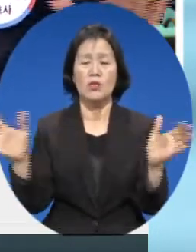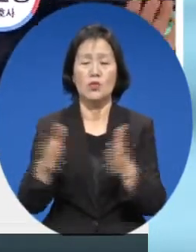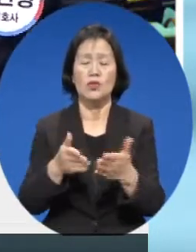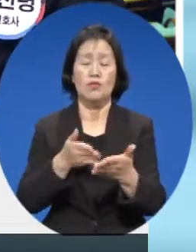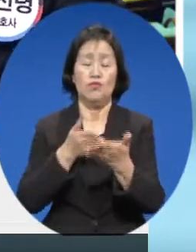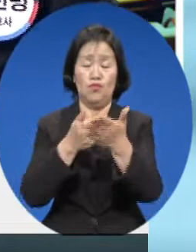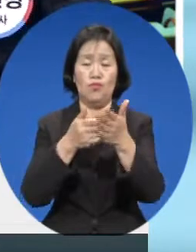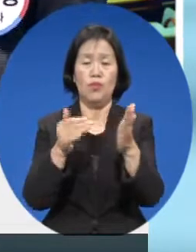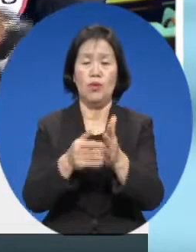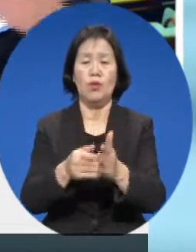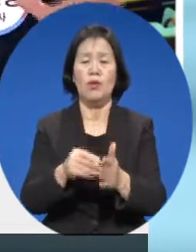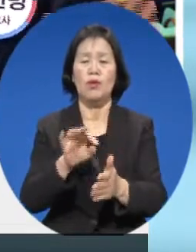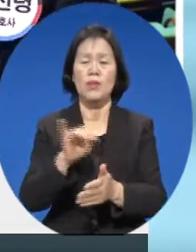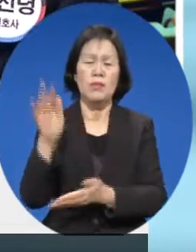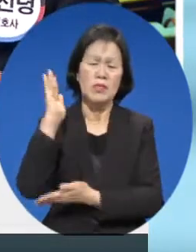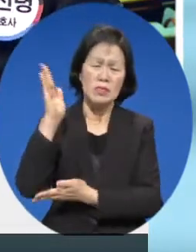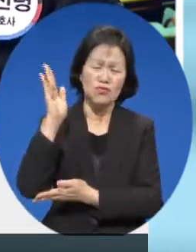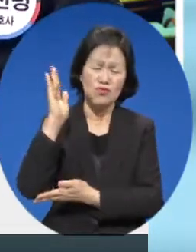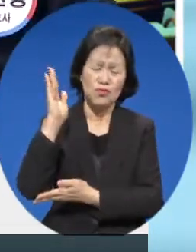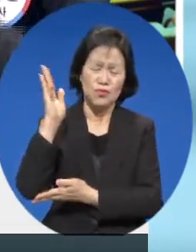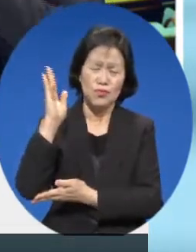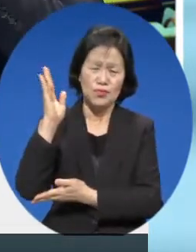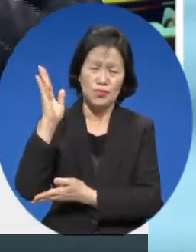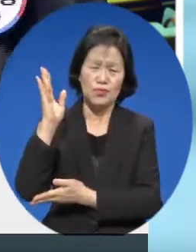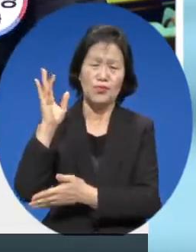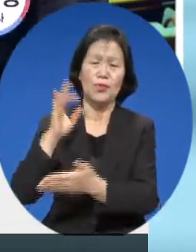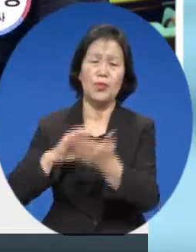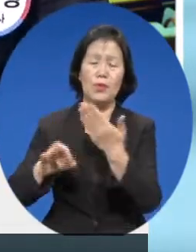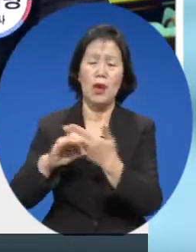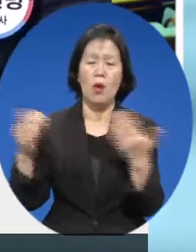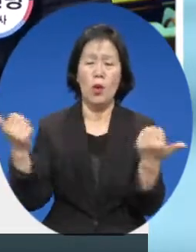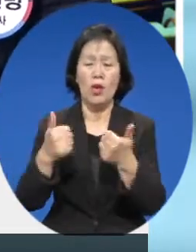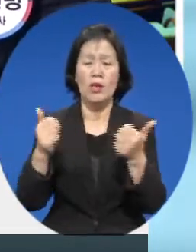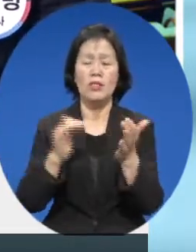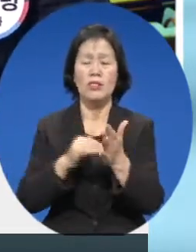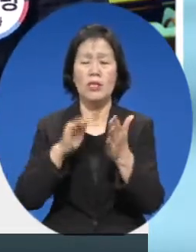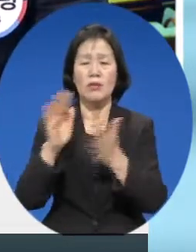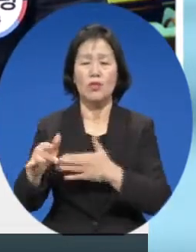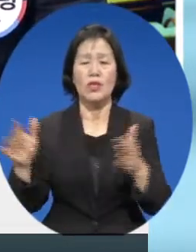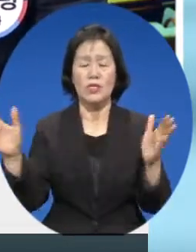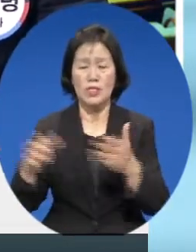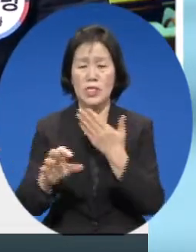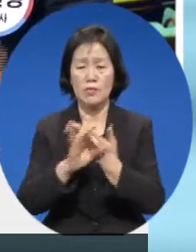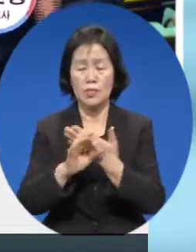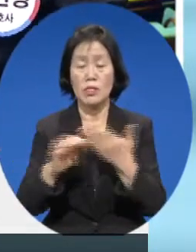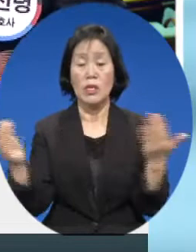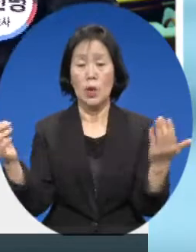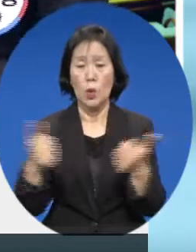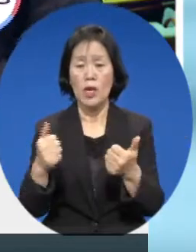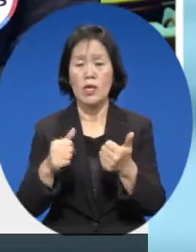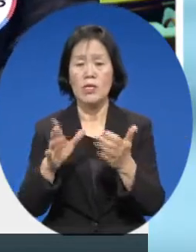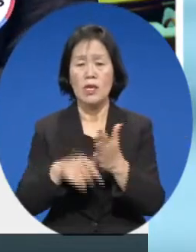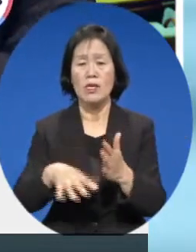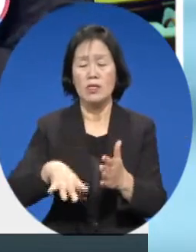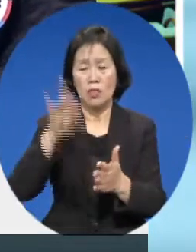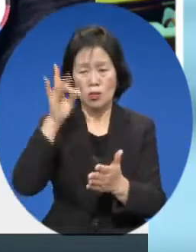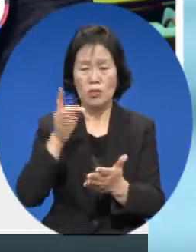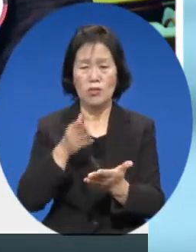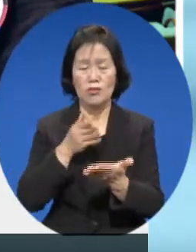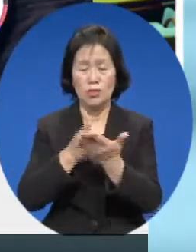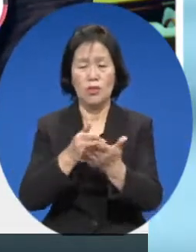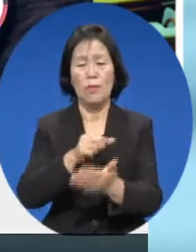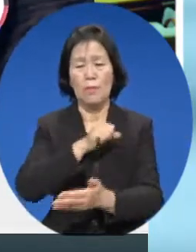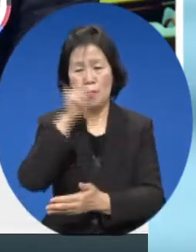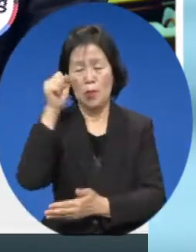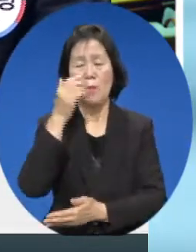필리버스터 가 된 의한 같은 경우에는 그 회기가 끝난 다음에 수입된 임 씨에게 4 첫 의한 으로 표결